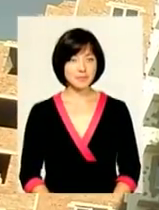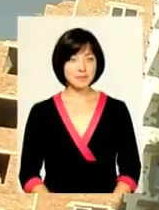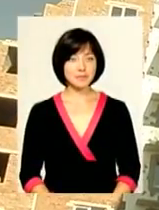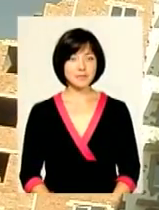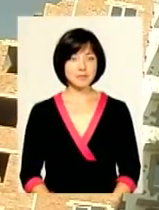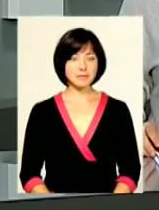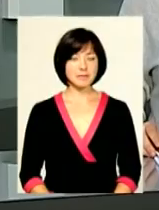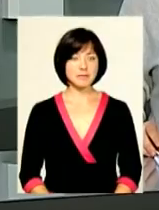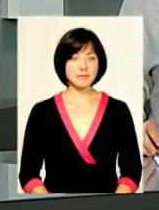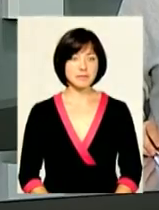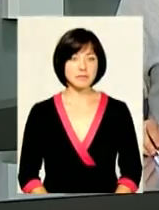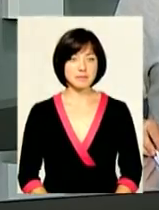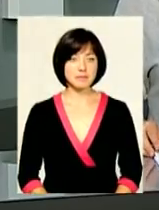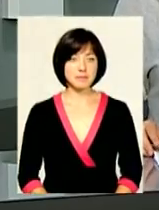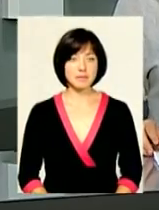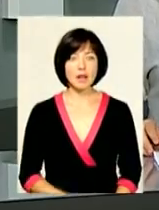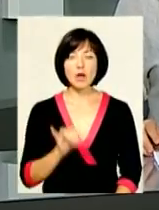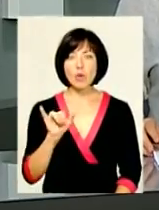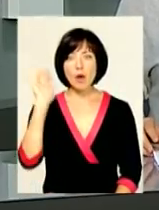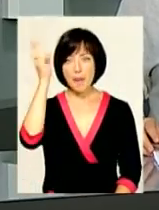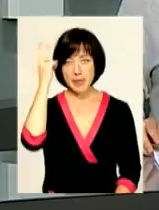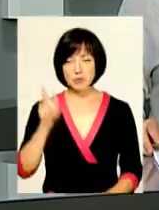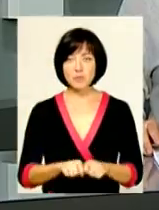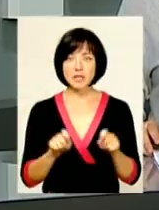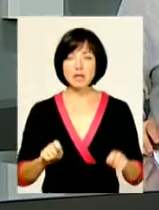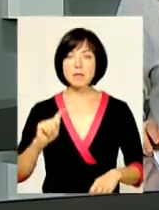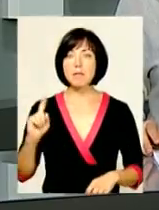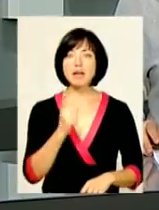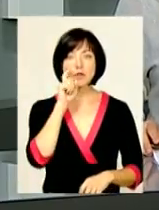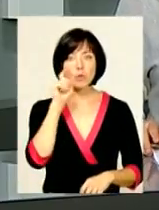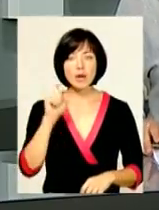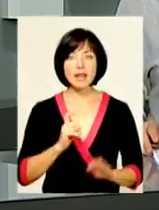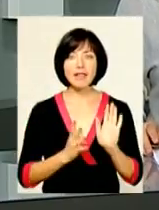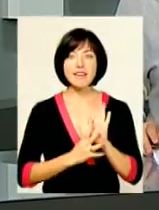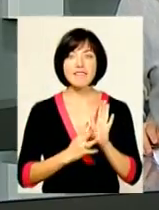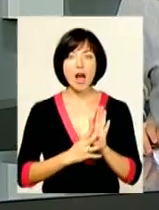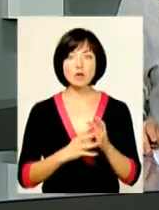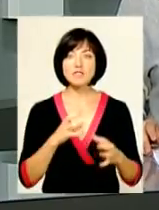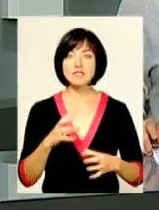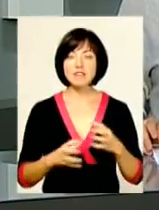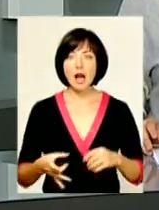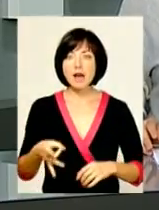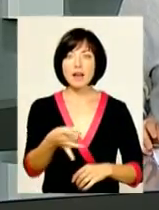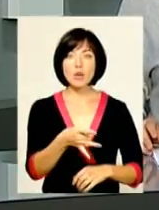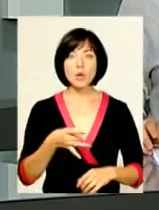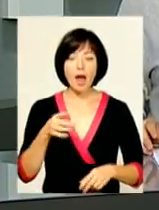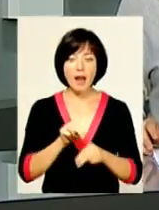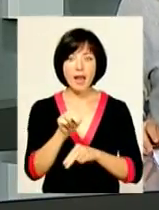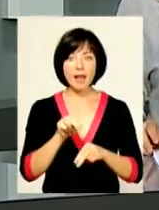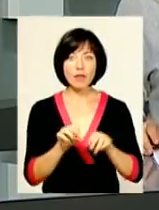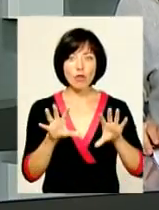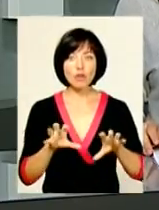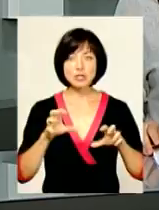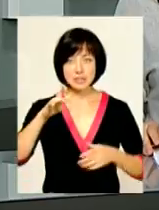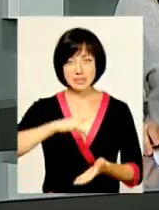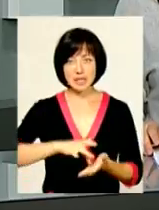випуску. У Хмельницькому відкрили перший в Україні і 9-й у світі регіональний кінологічний навчальний